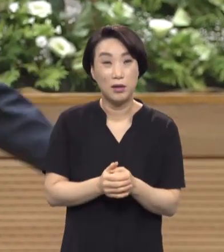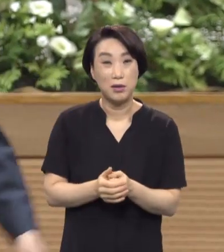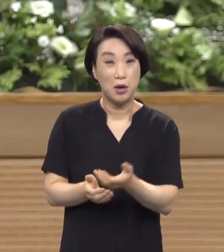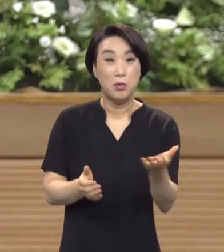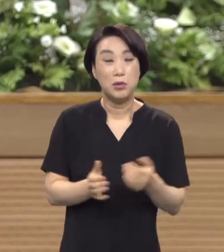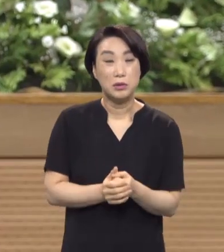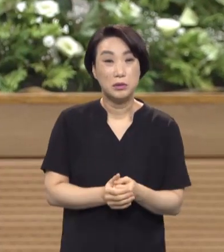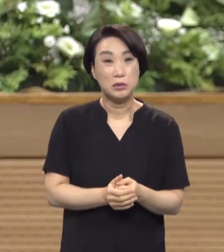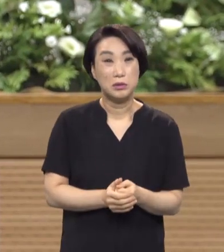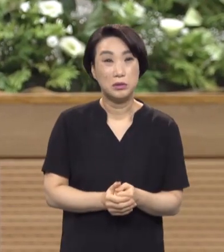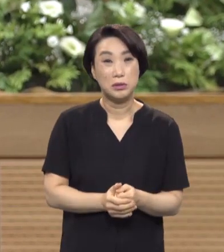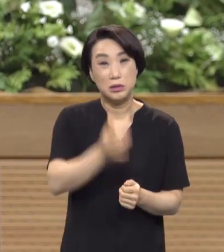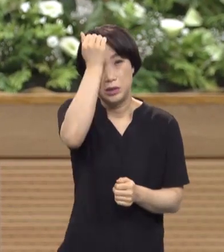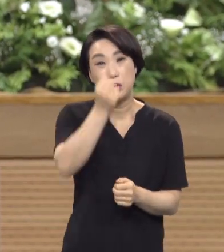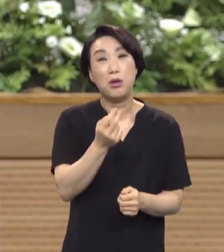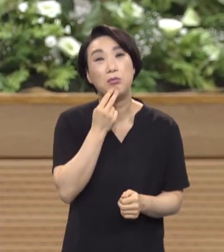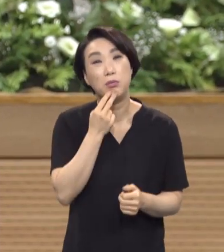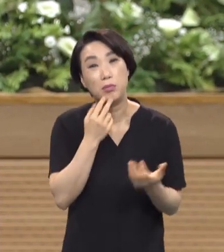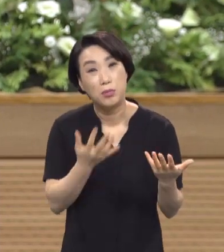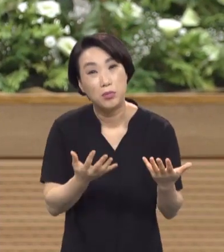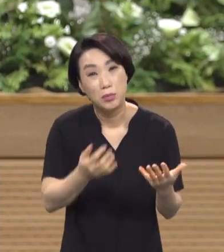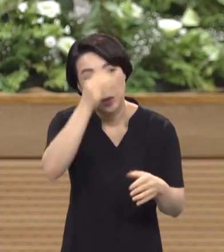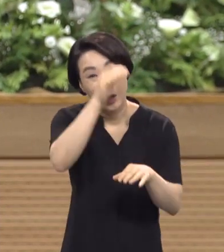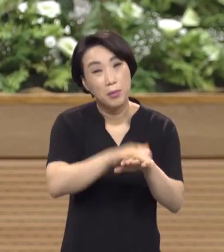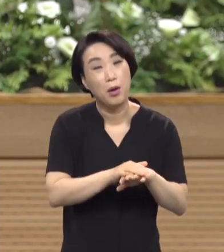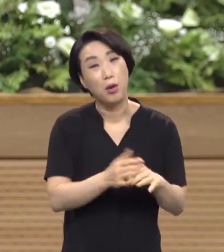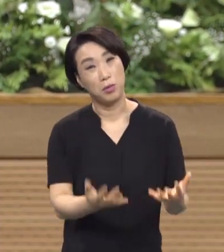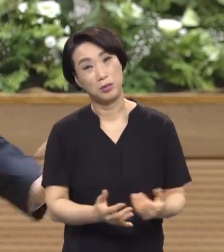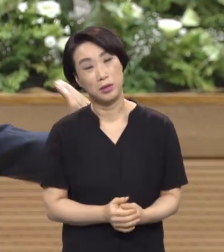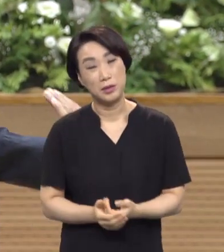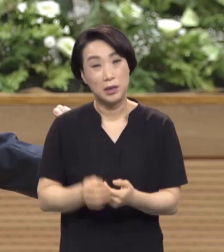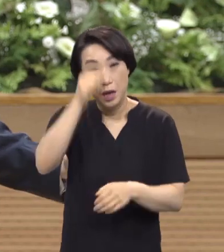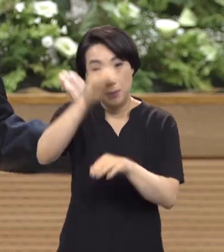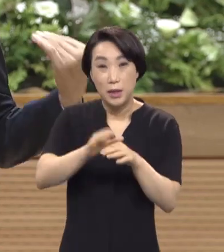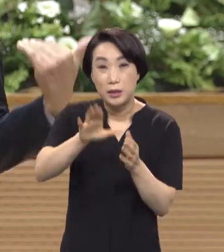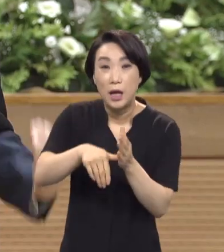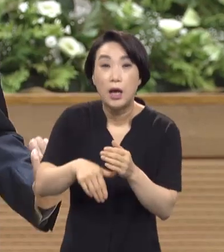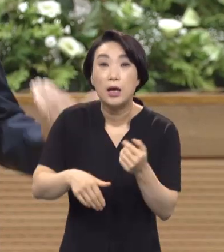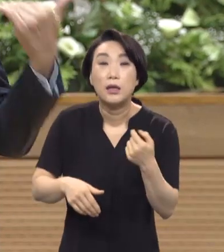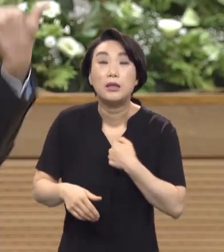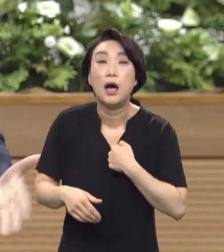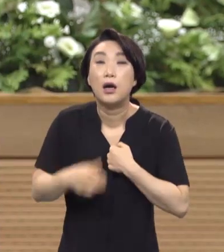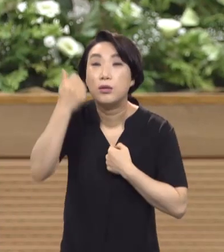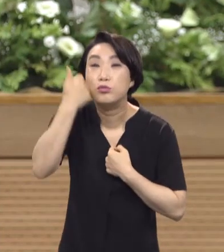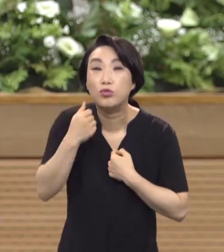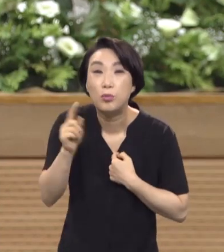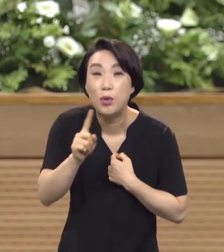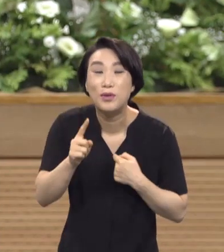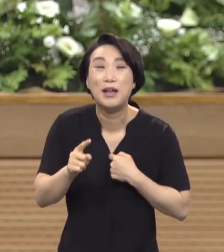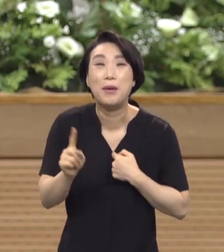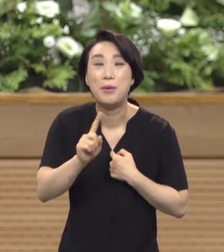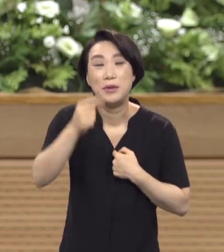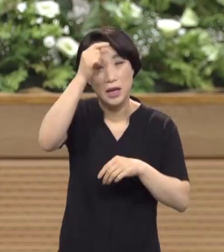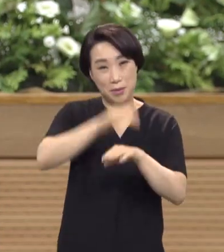장난기 있는 예배가 있습니까? 그렇지 않아요. 예배 드릴 때는 내가 누구냐? 예물이요 제물인데